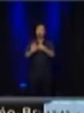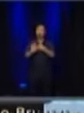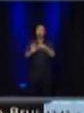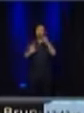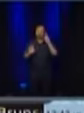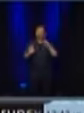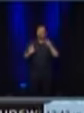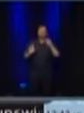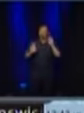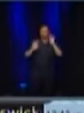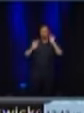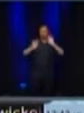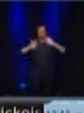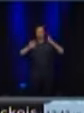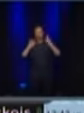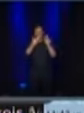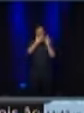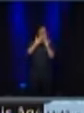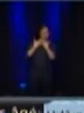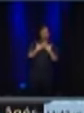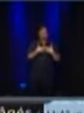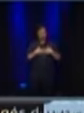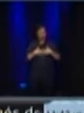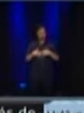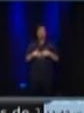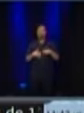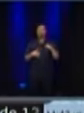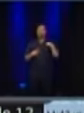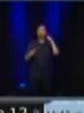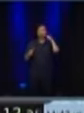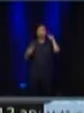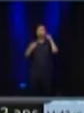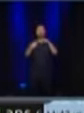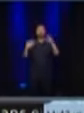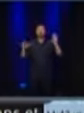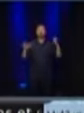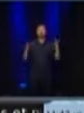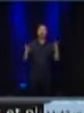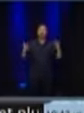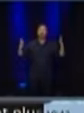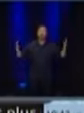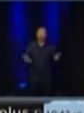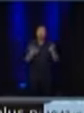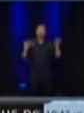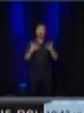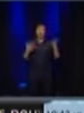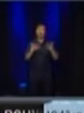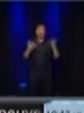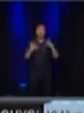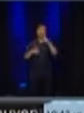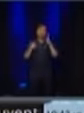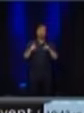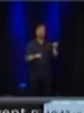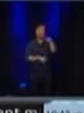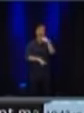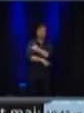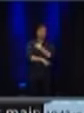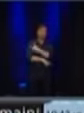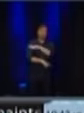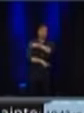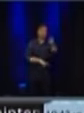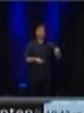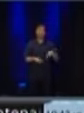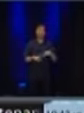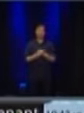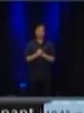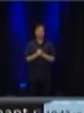qu'il y a un peu de mécanique à trouver. Mais ce qu'on veut, c'est s'assurer qu'on maximise les chances de rejoindre tout le monde. Puis je fais